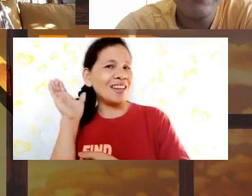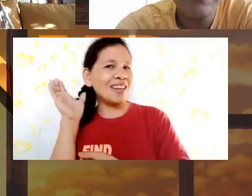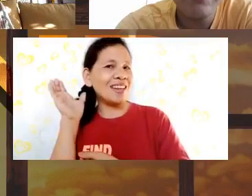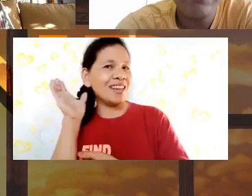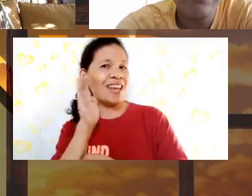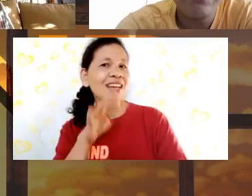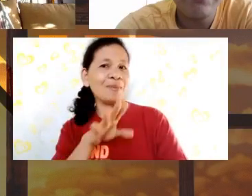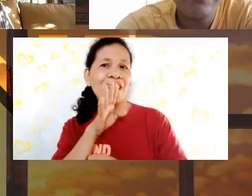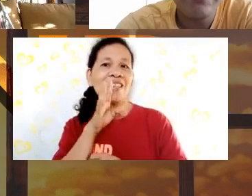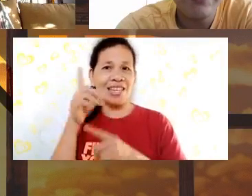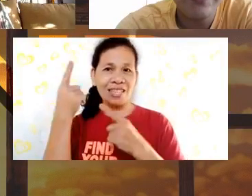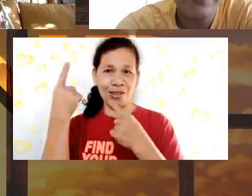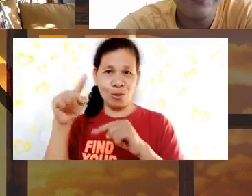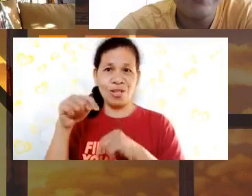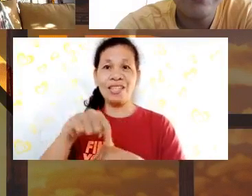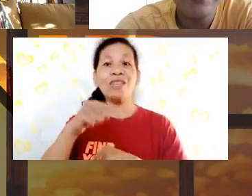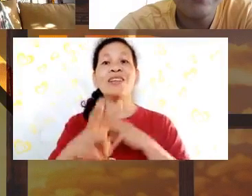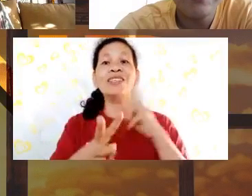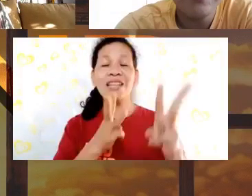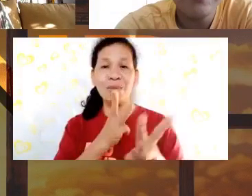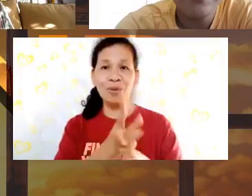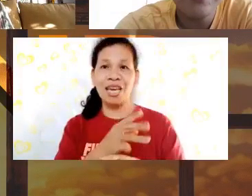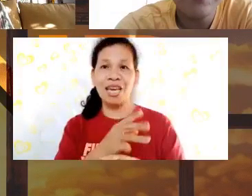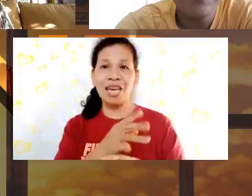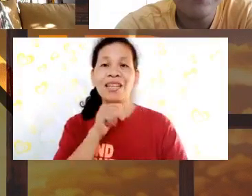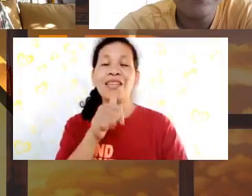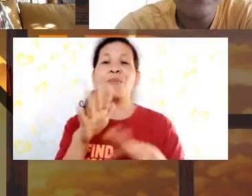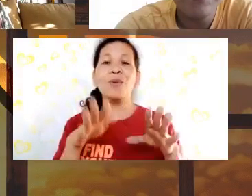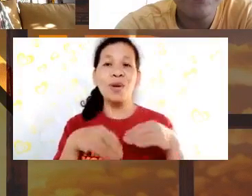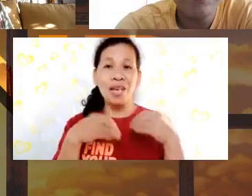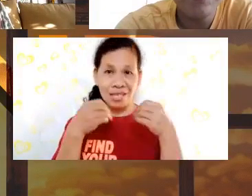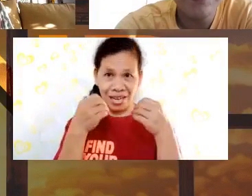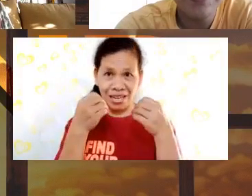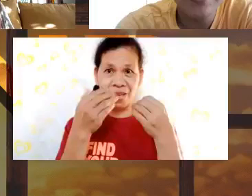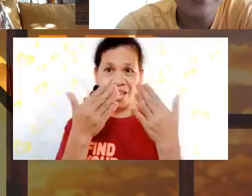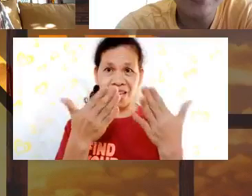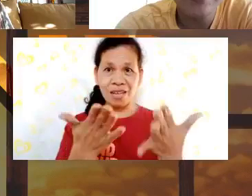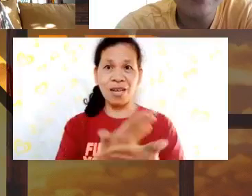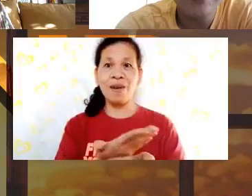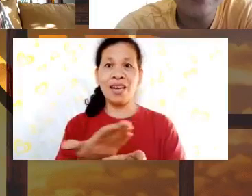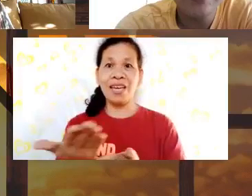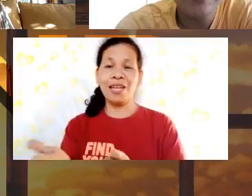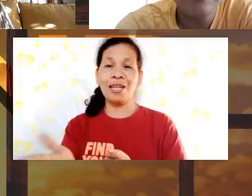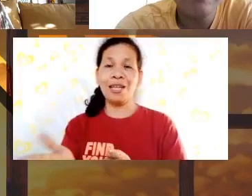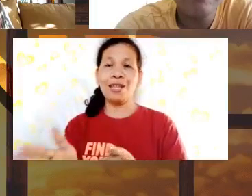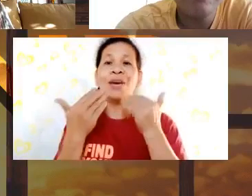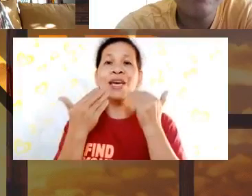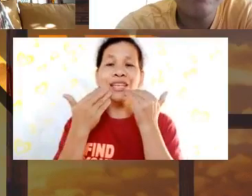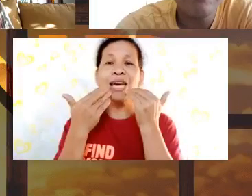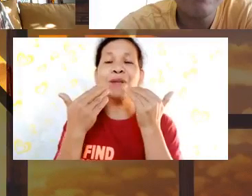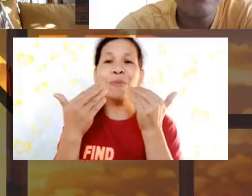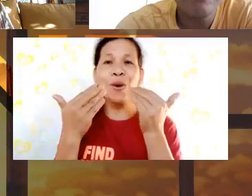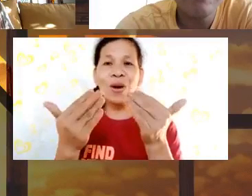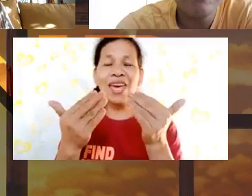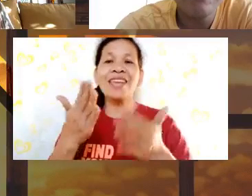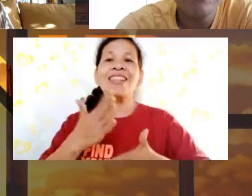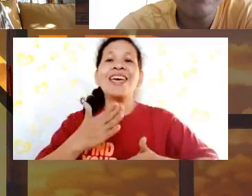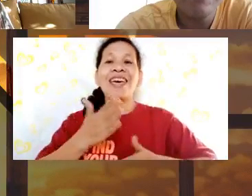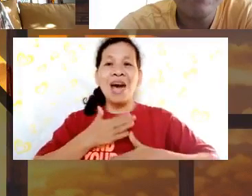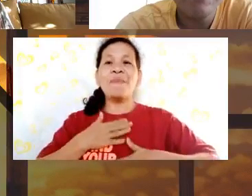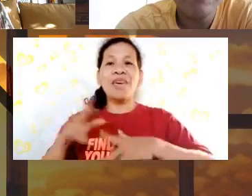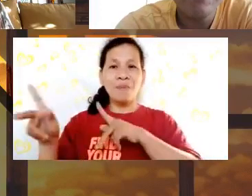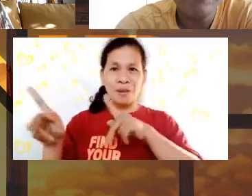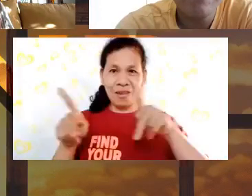ay makakarinig at makakasalita doon na dito sa sanlibutan po sila nabigyan ng mga bagay na ito. Salamat po